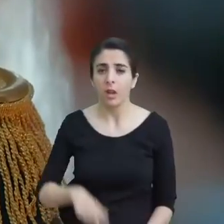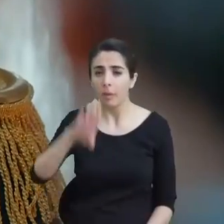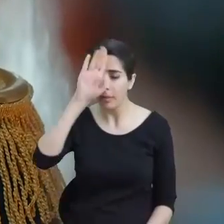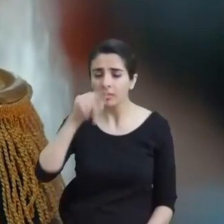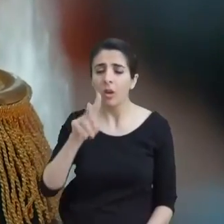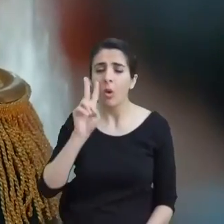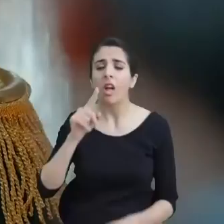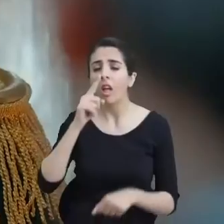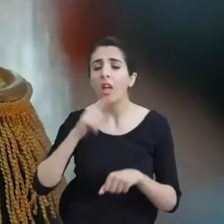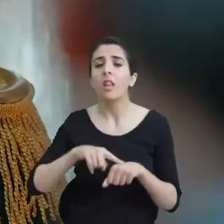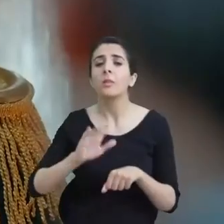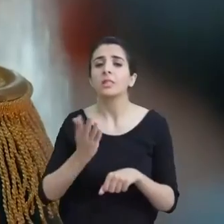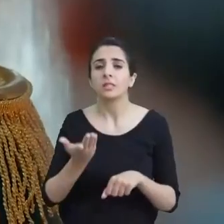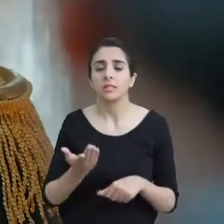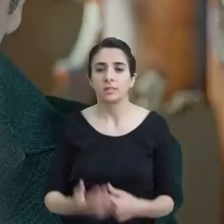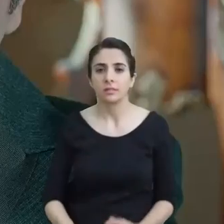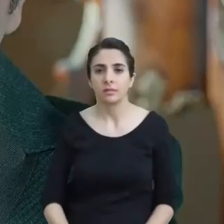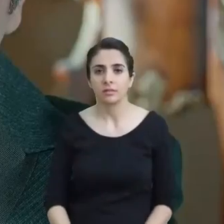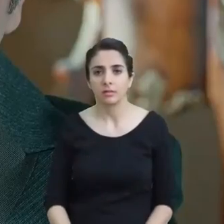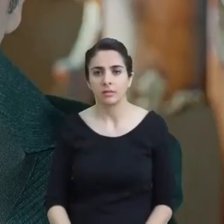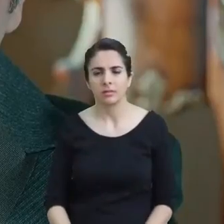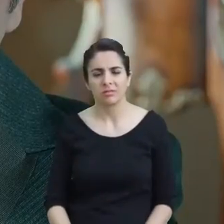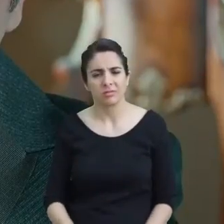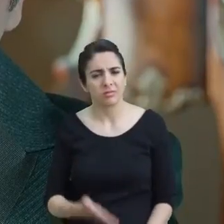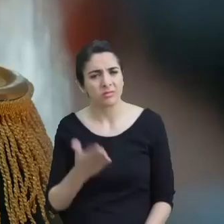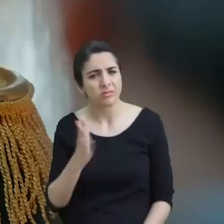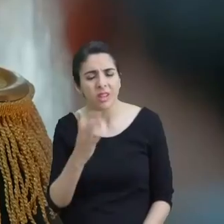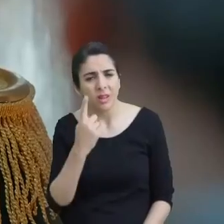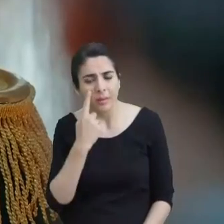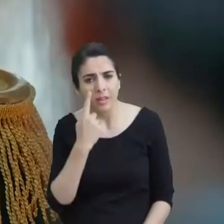Padişah bunlara inanmaz. Attı. Paşa.